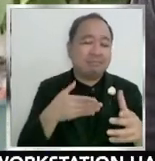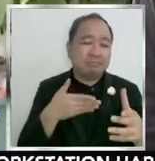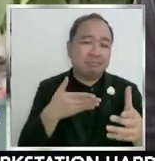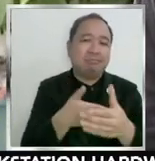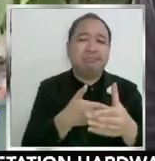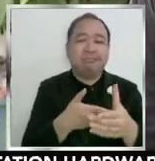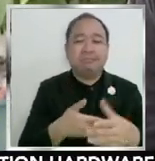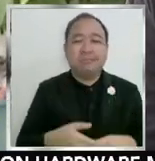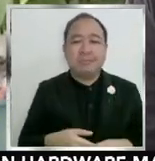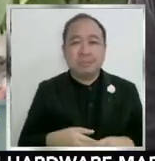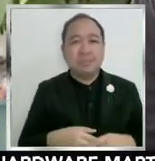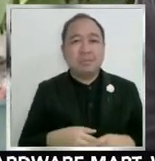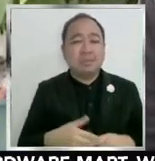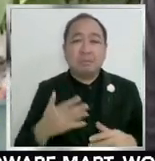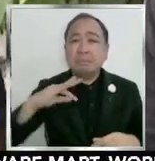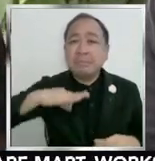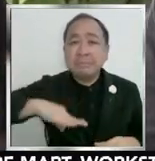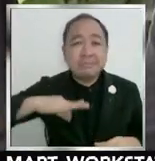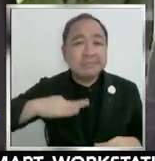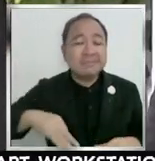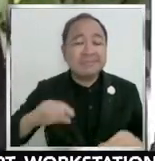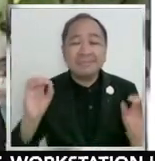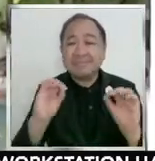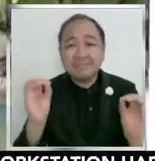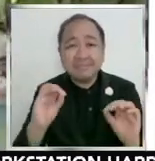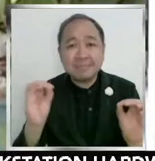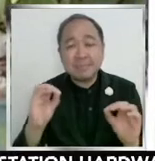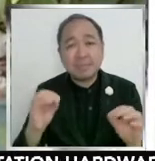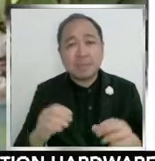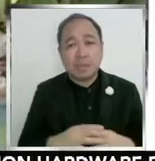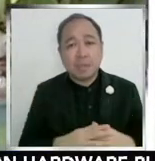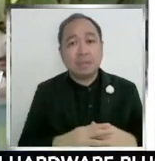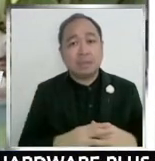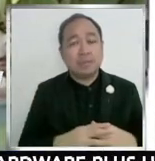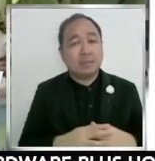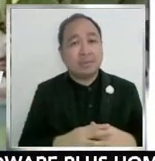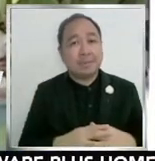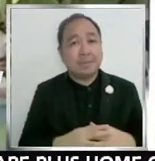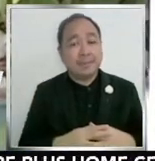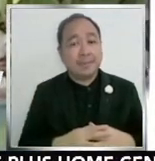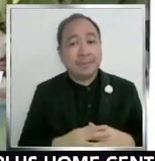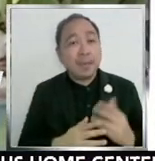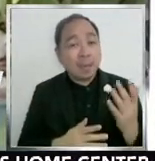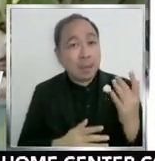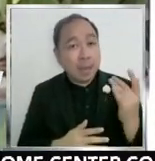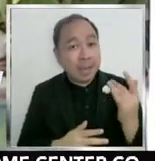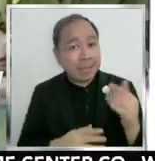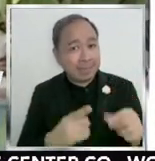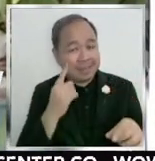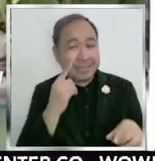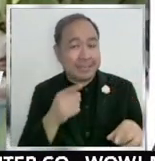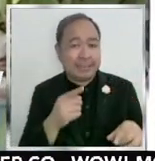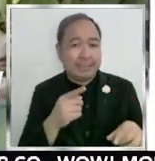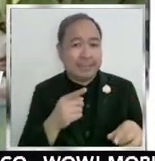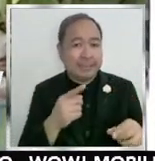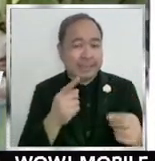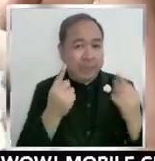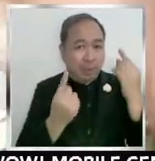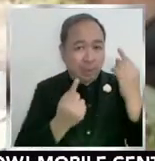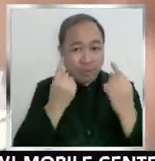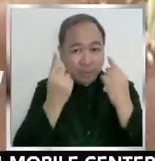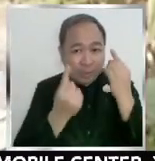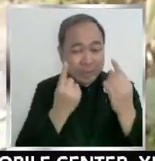Walang kita dito sa loob. Oo, dahil siyempre hindi mo na konsiderasyon, hindi mo naman ano, talagang